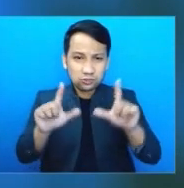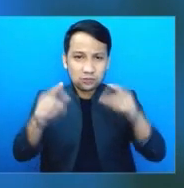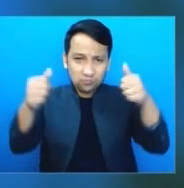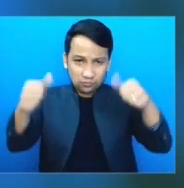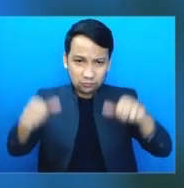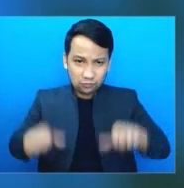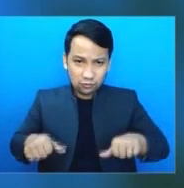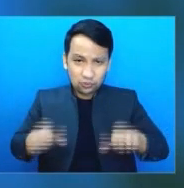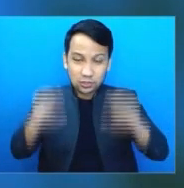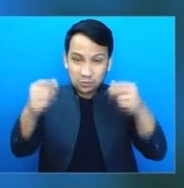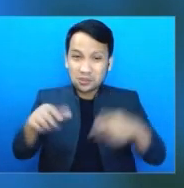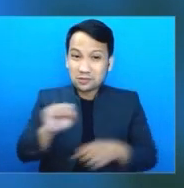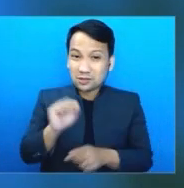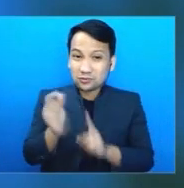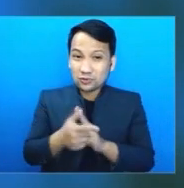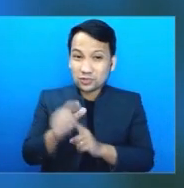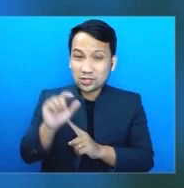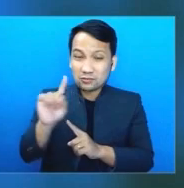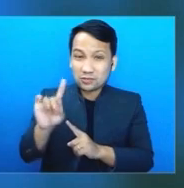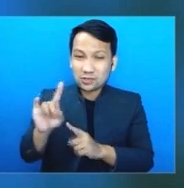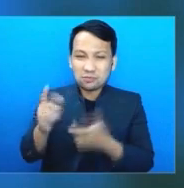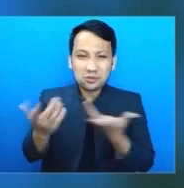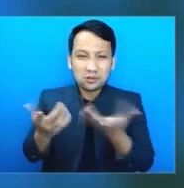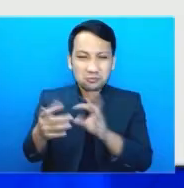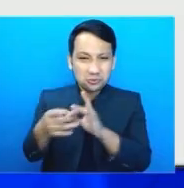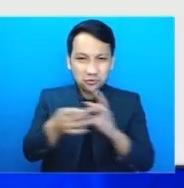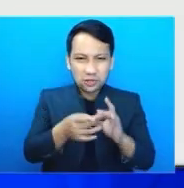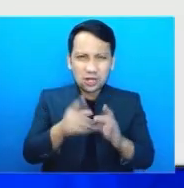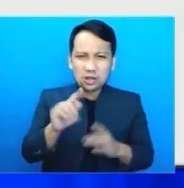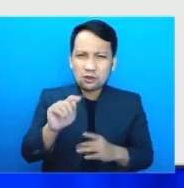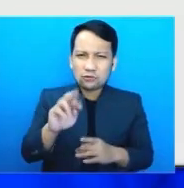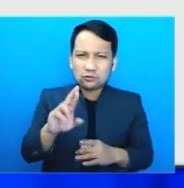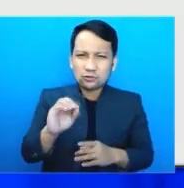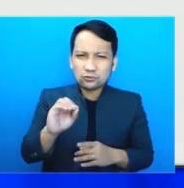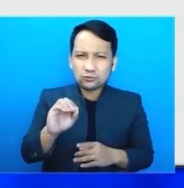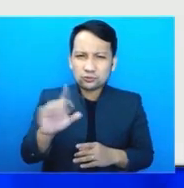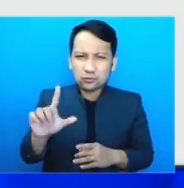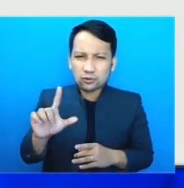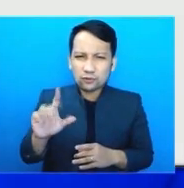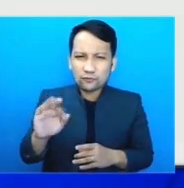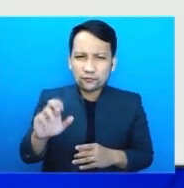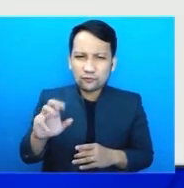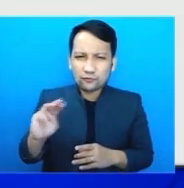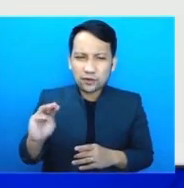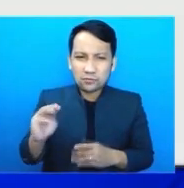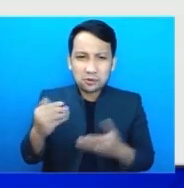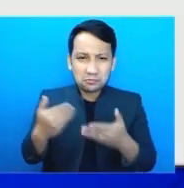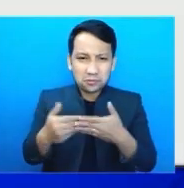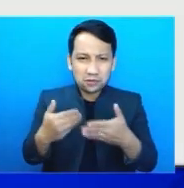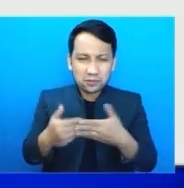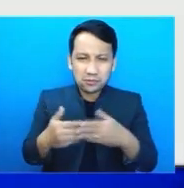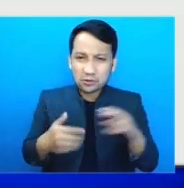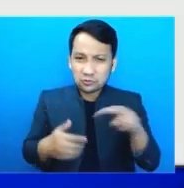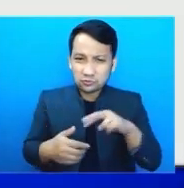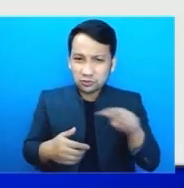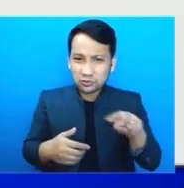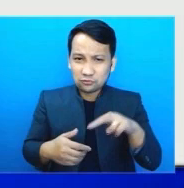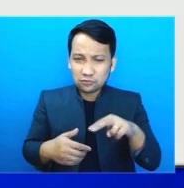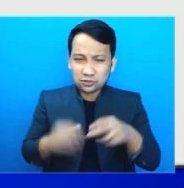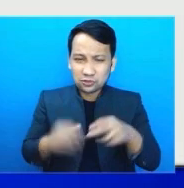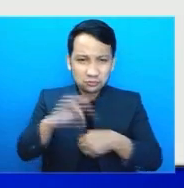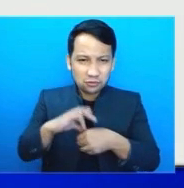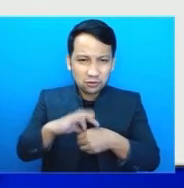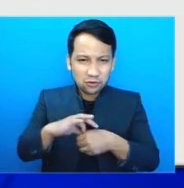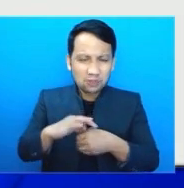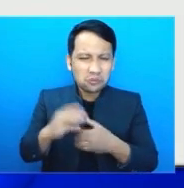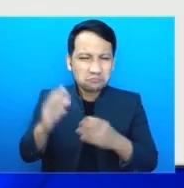media na iniuugnay sa tinatawag na troll farms. At ngayong papalapit ang 2022 elections,